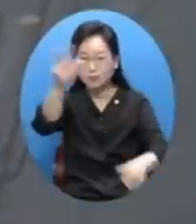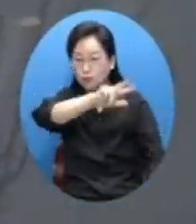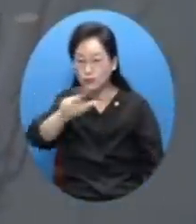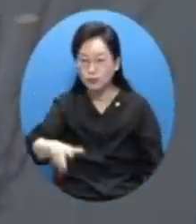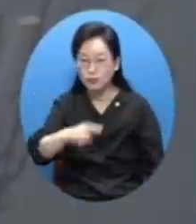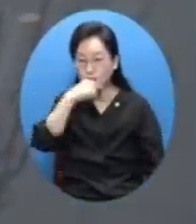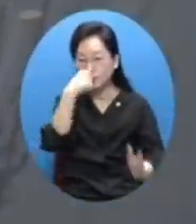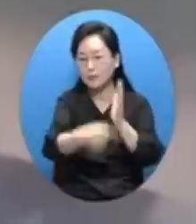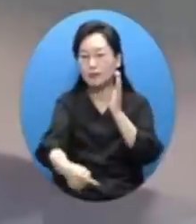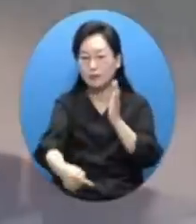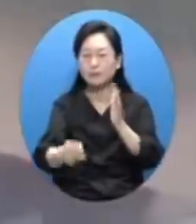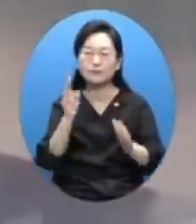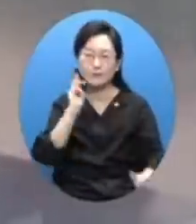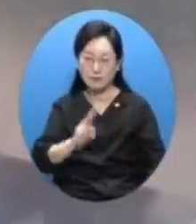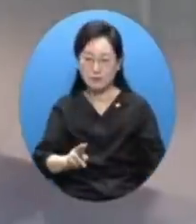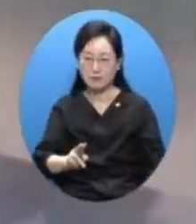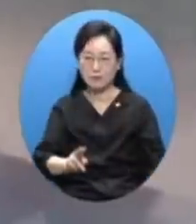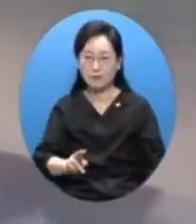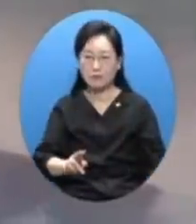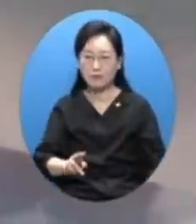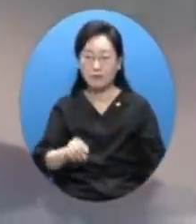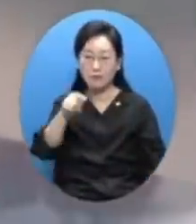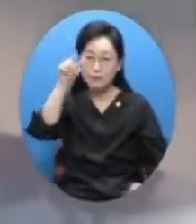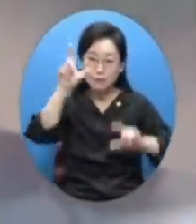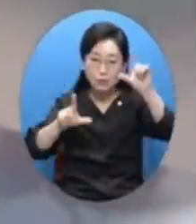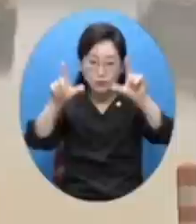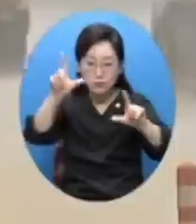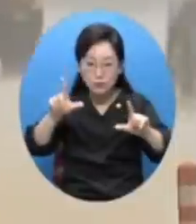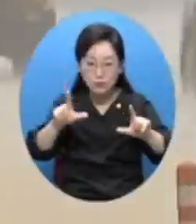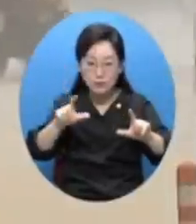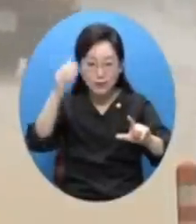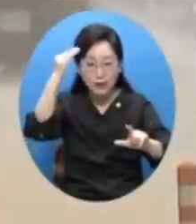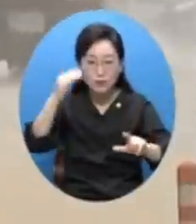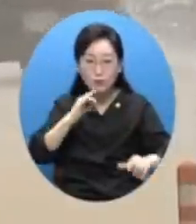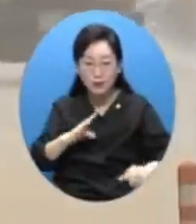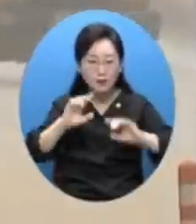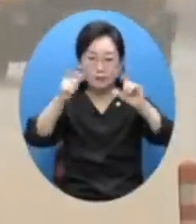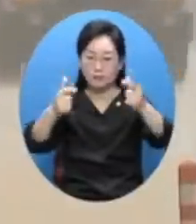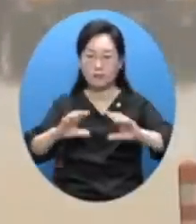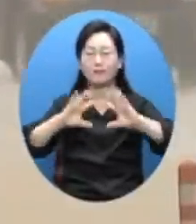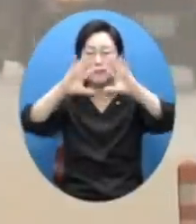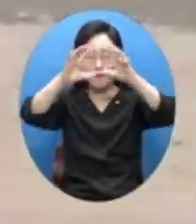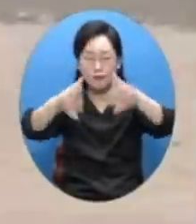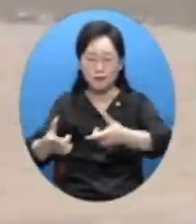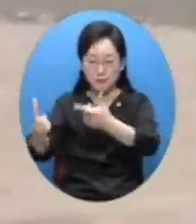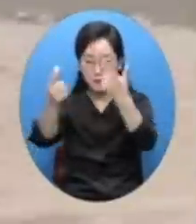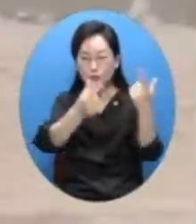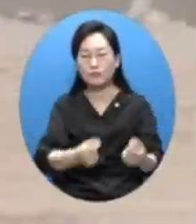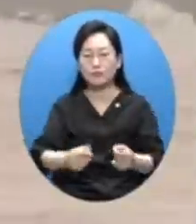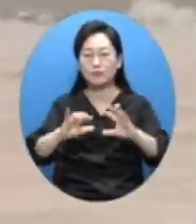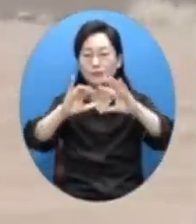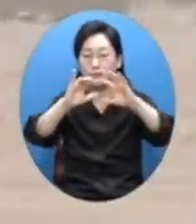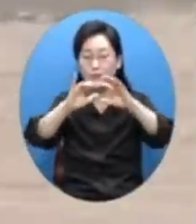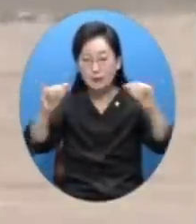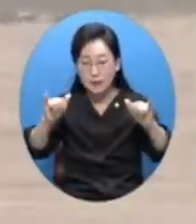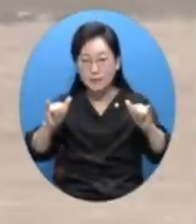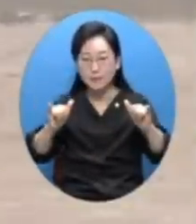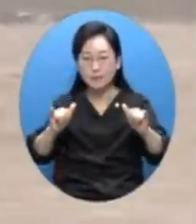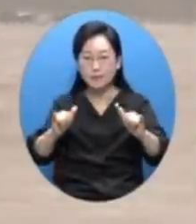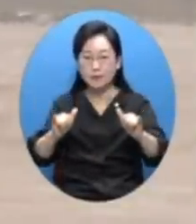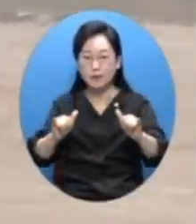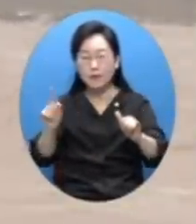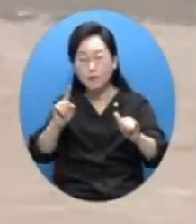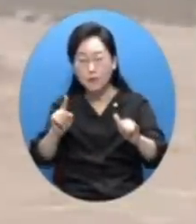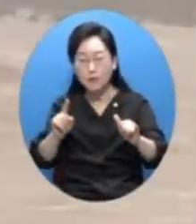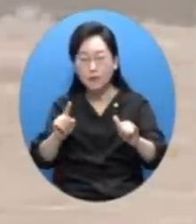피해를 벗습니다 그러나 이러한 현상은 한국뿐 아니라 전 세계적으로 일어나고 있고 인간의 자연 생태계